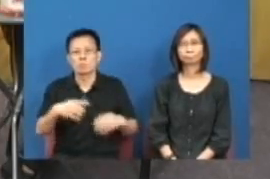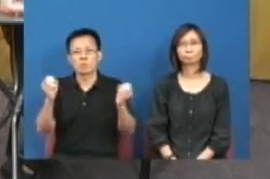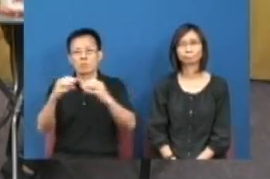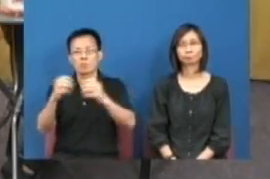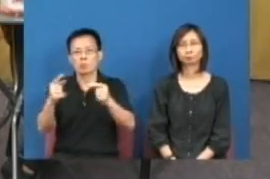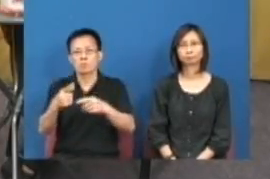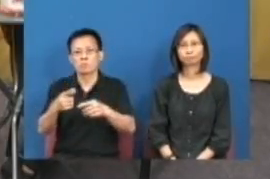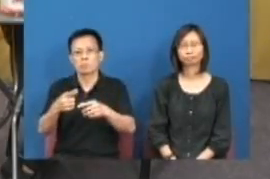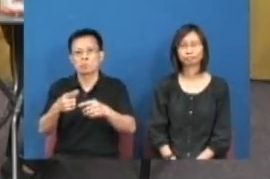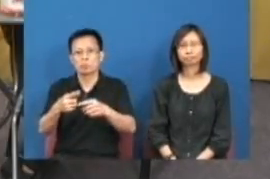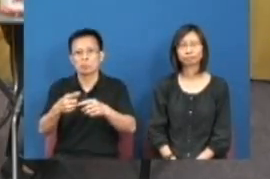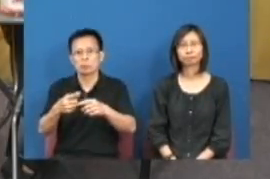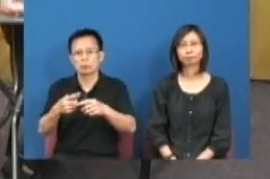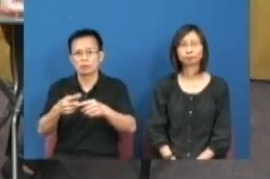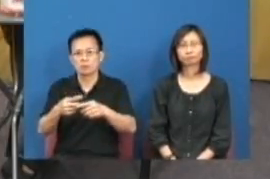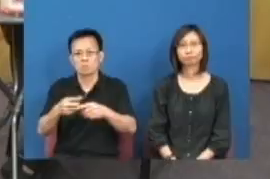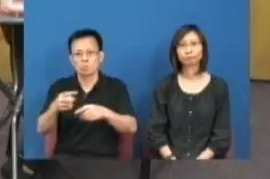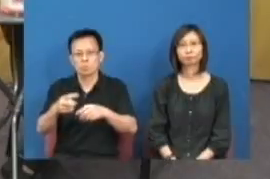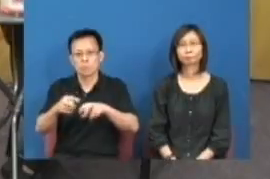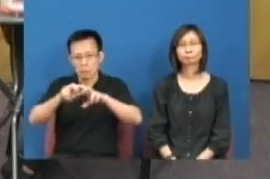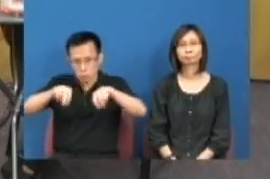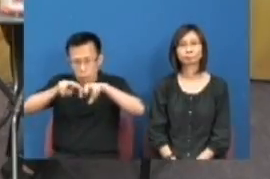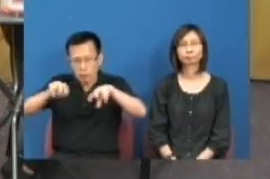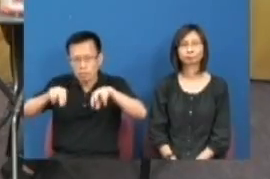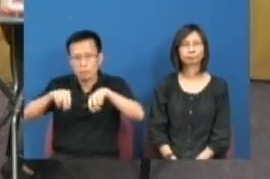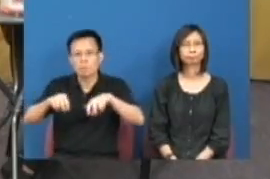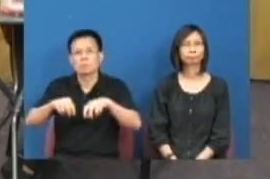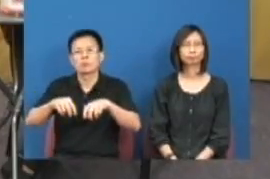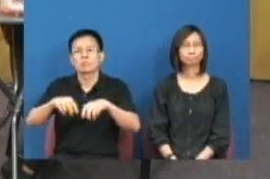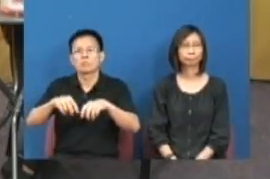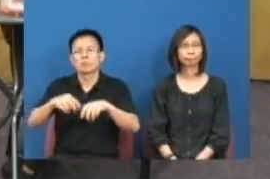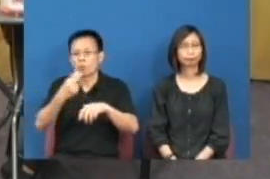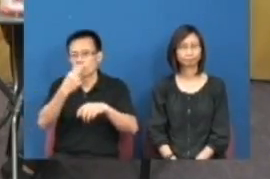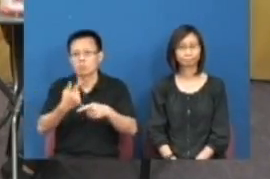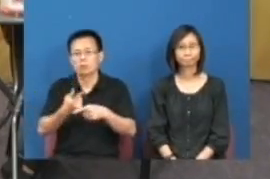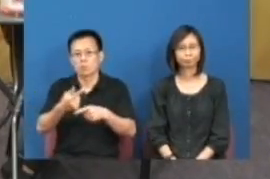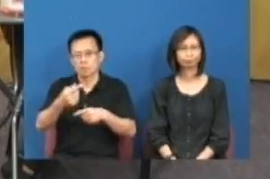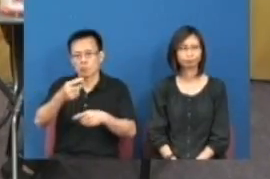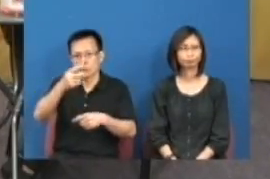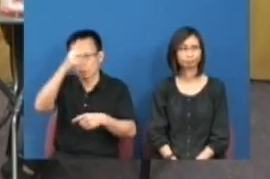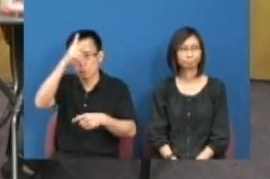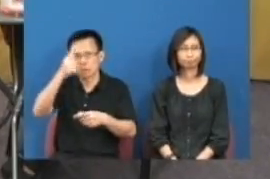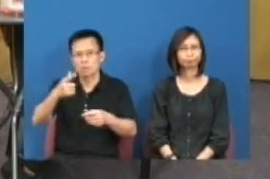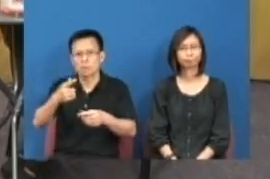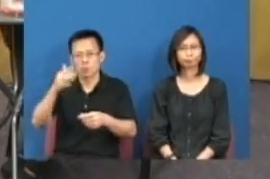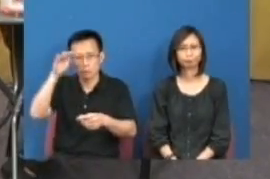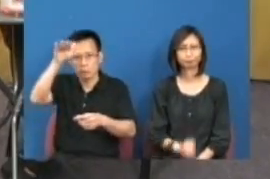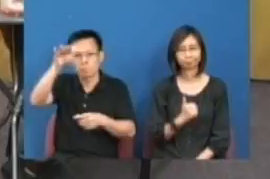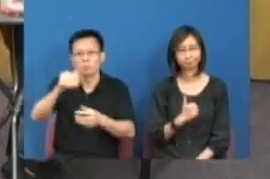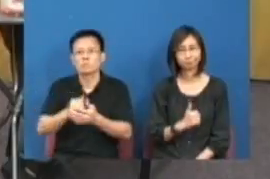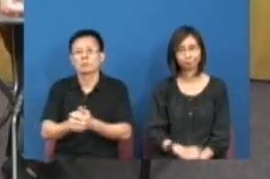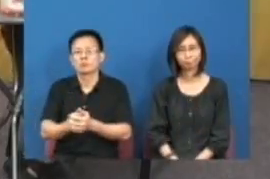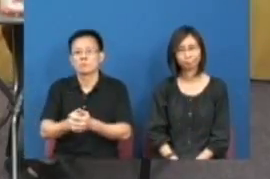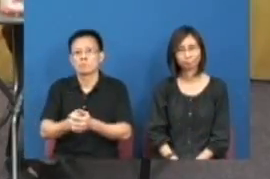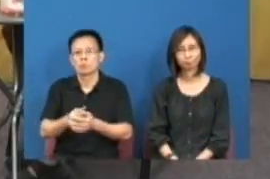身已經掏空咗自己作為一個政治派別嗰、那個政治嘅展望啦嘛，係咪啊？或一個